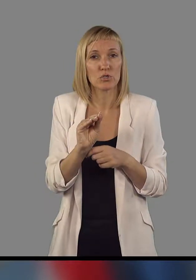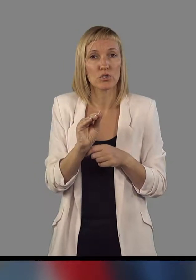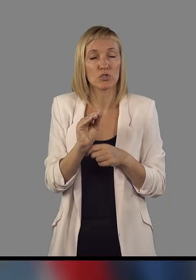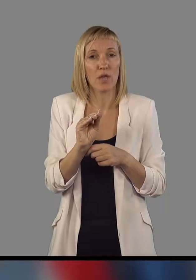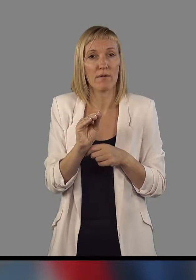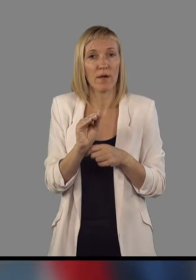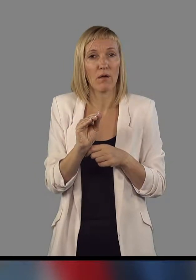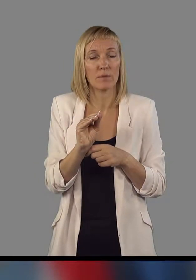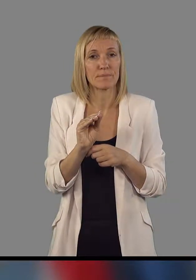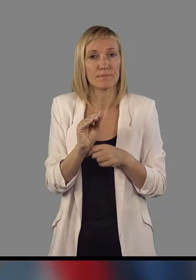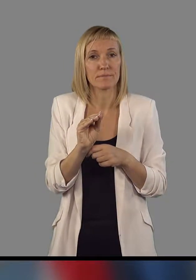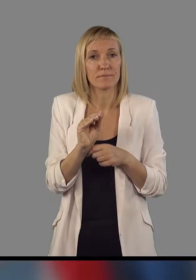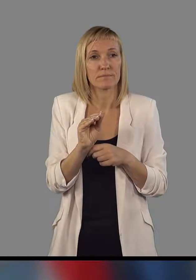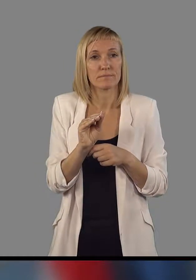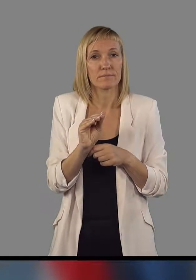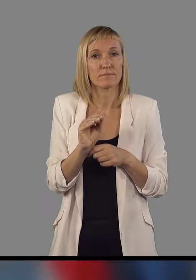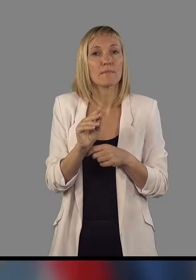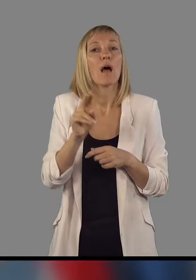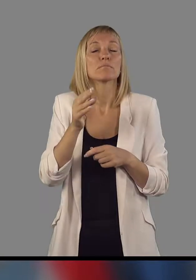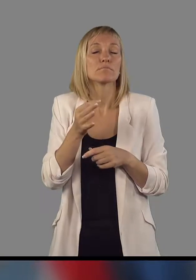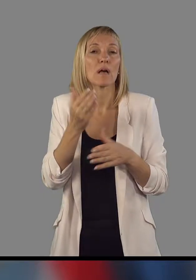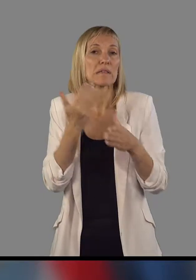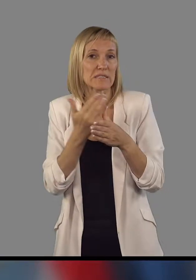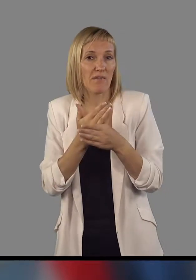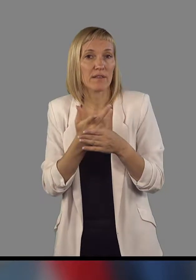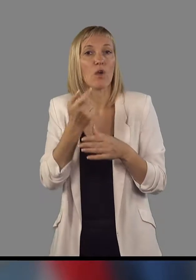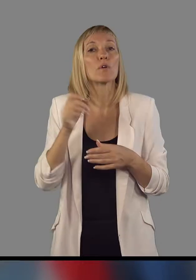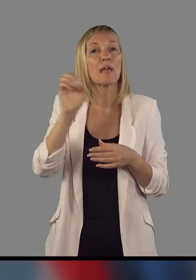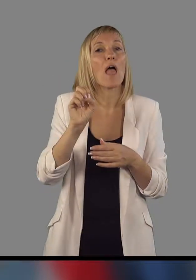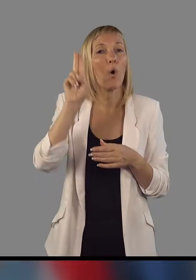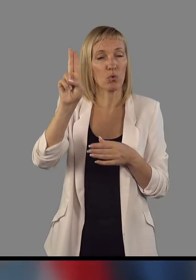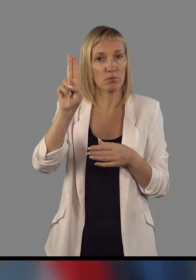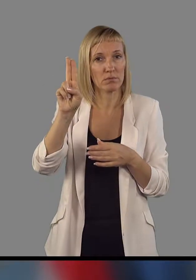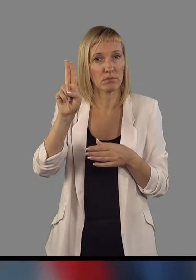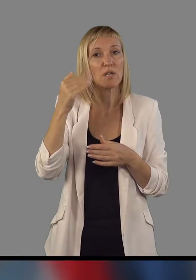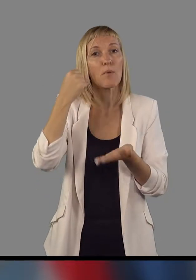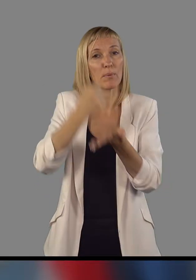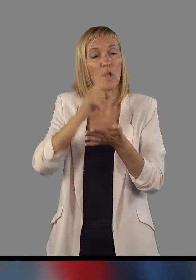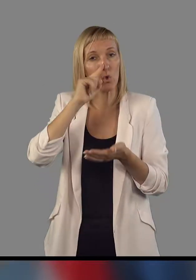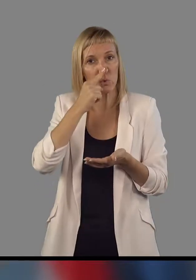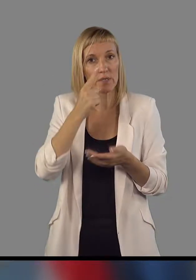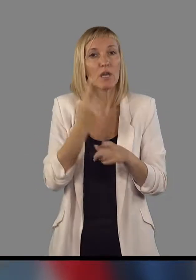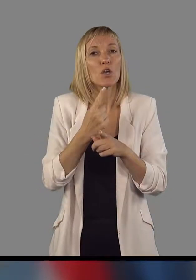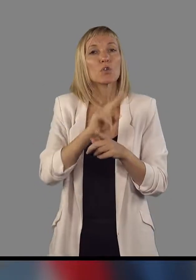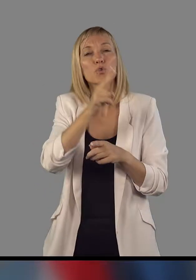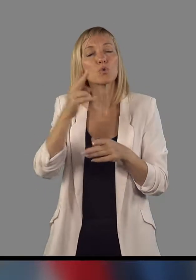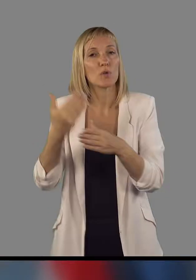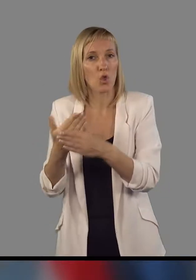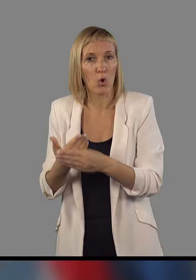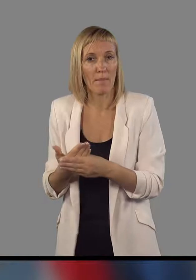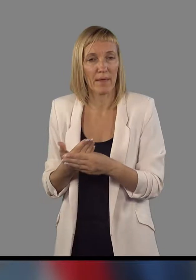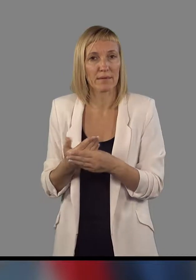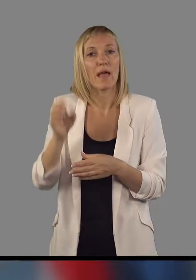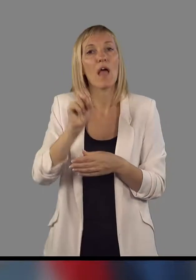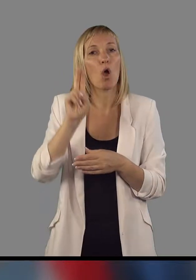bila na strani Evropskega sveta potrjena junija, in pa seveda tudi